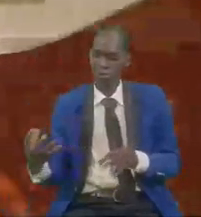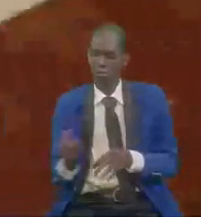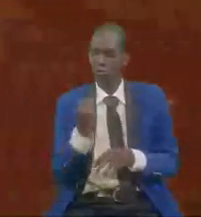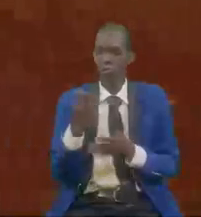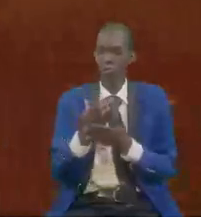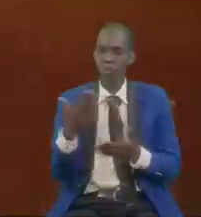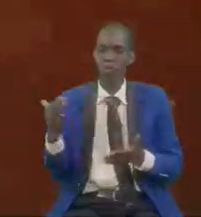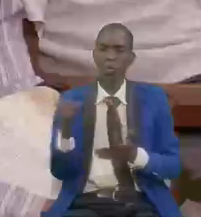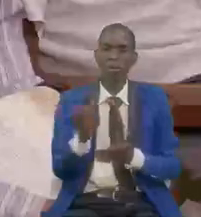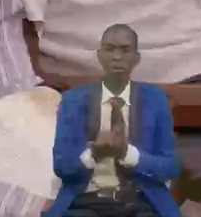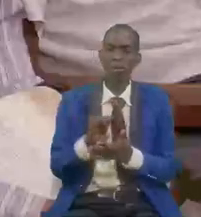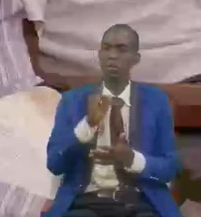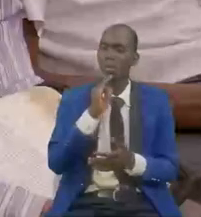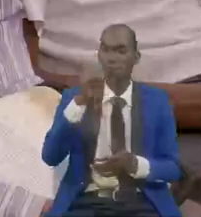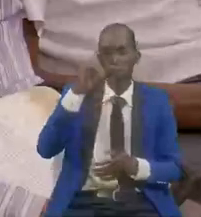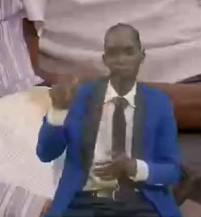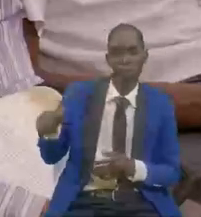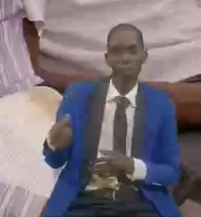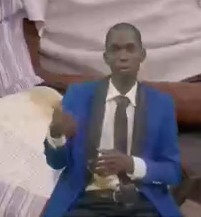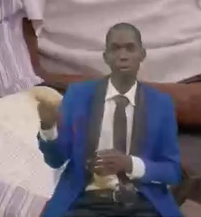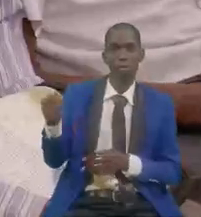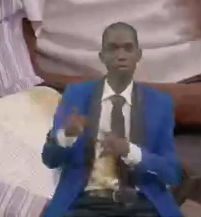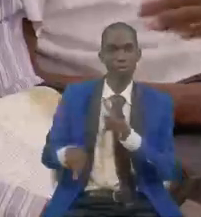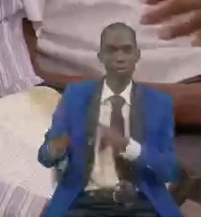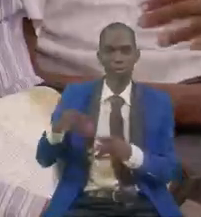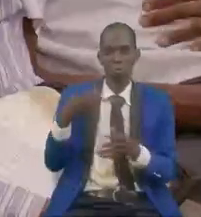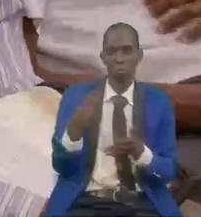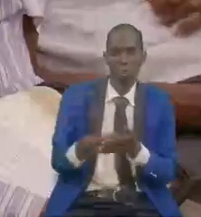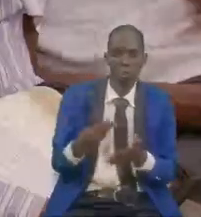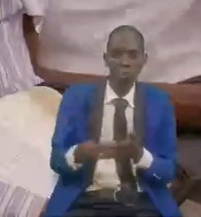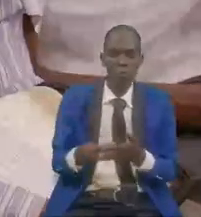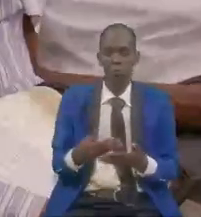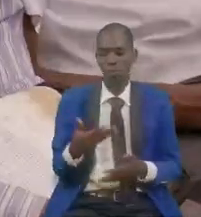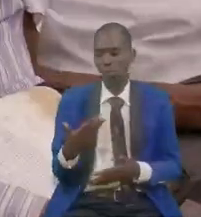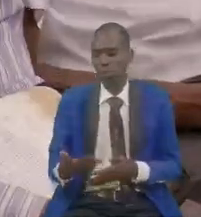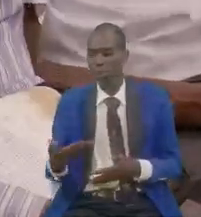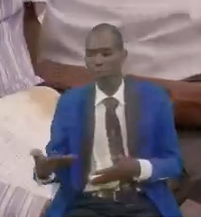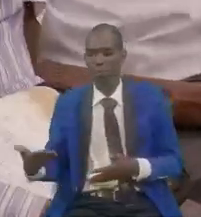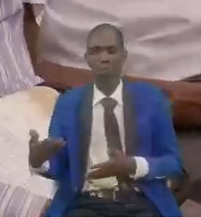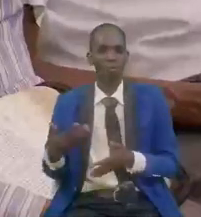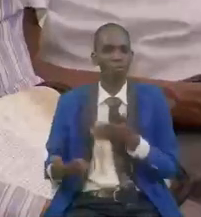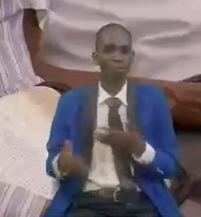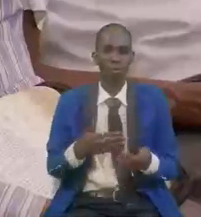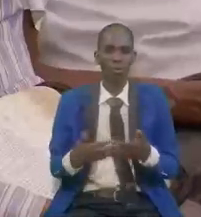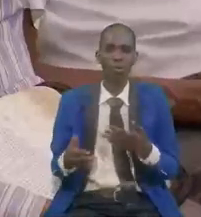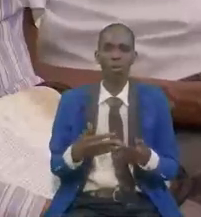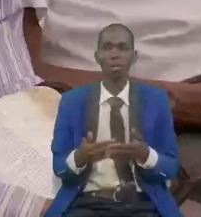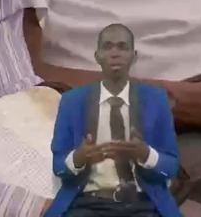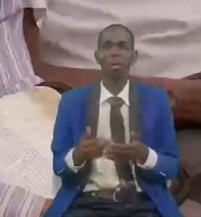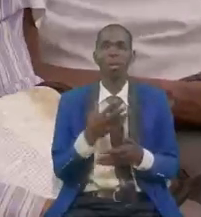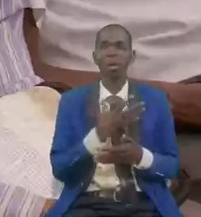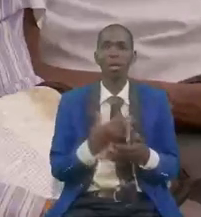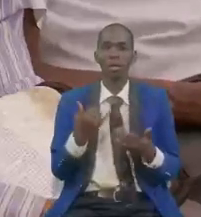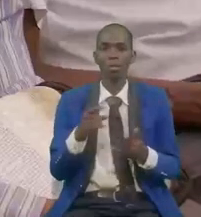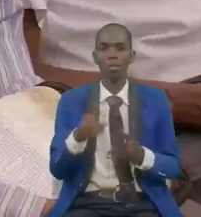intentionnellement, vous avez pris ce qui est à autrui. L'argent d'autrui, les articles des gens.